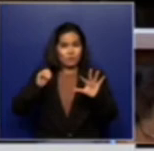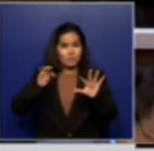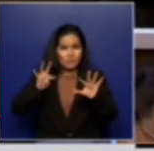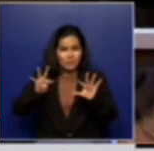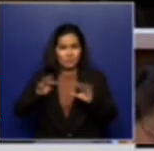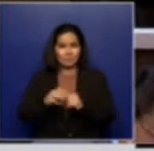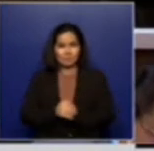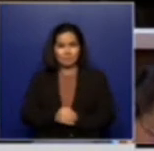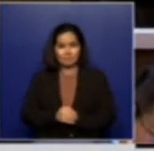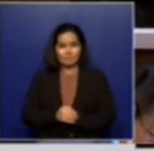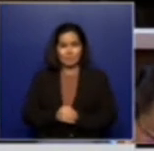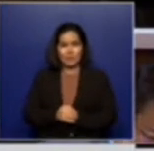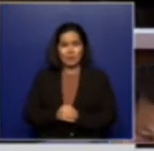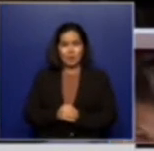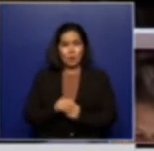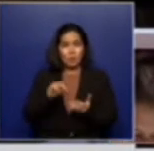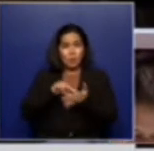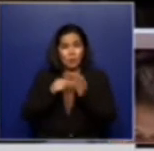5.4